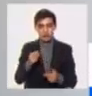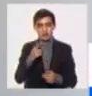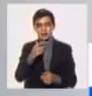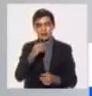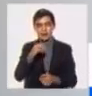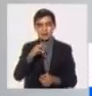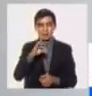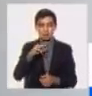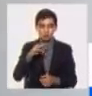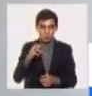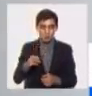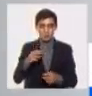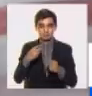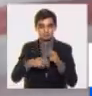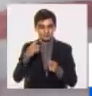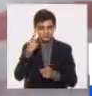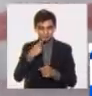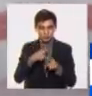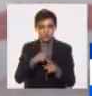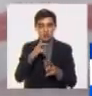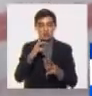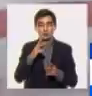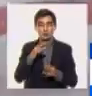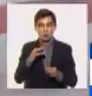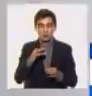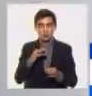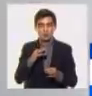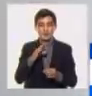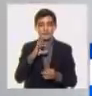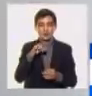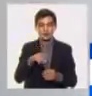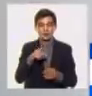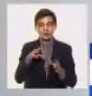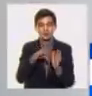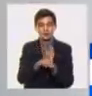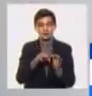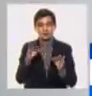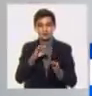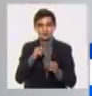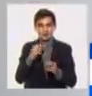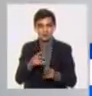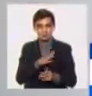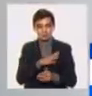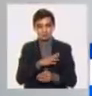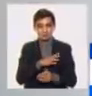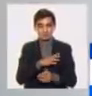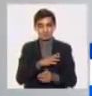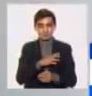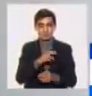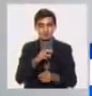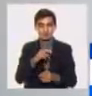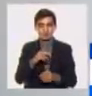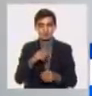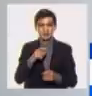гематомы, повреждения телесные. А вот что эти действия насильственные касались именно в